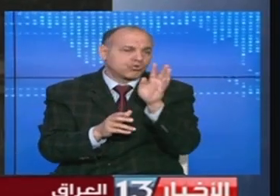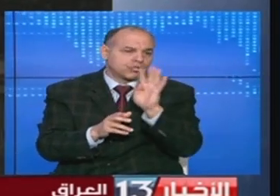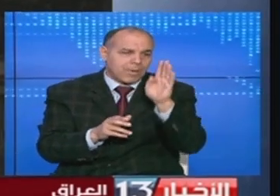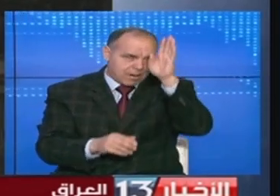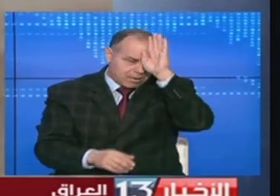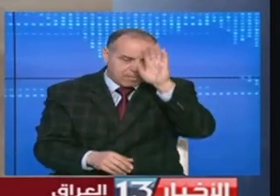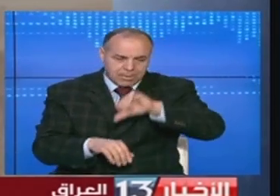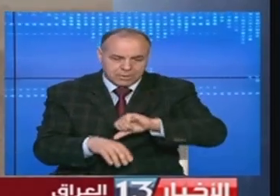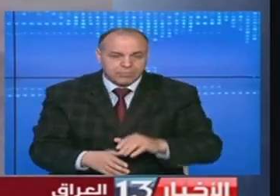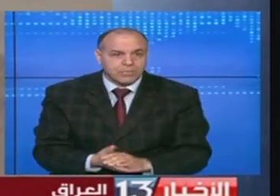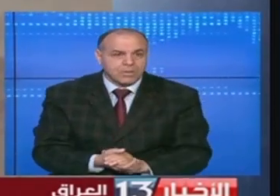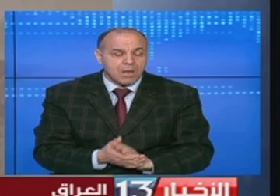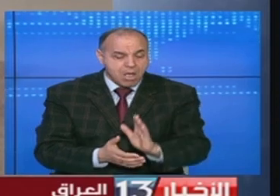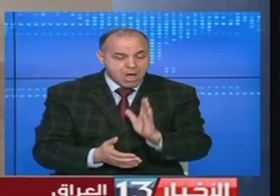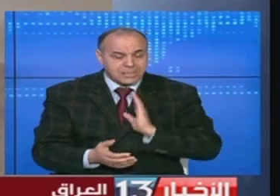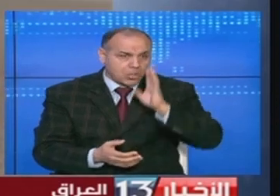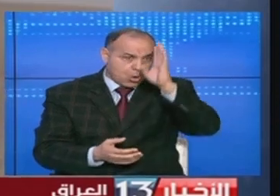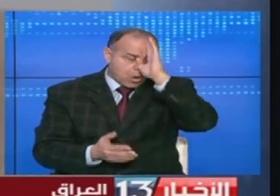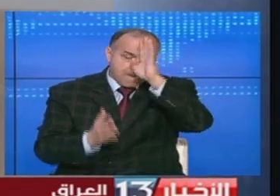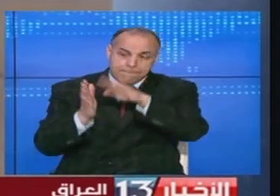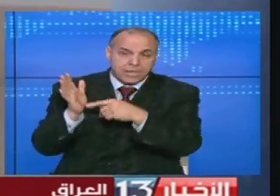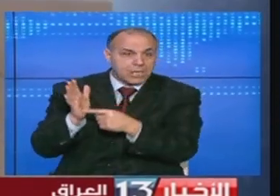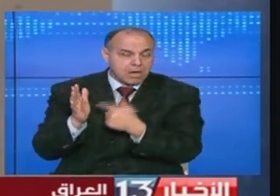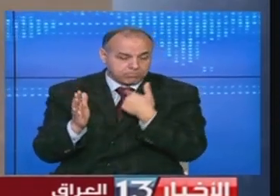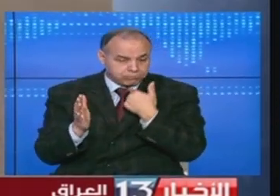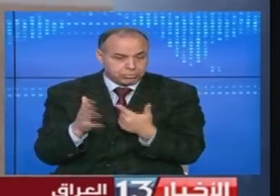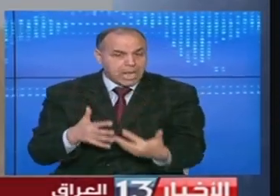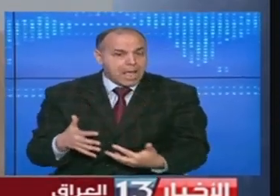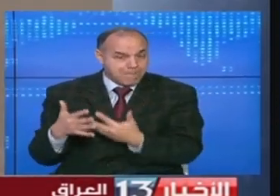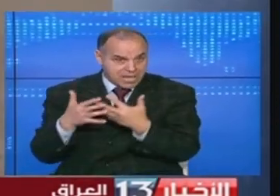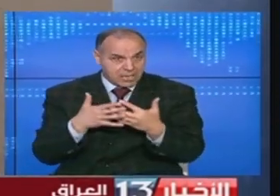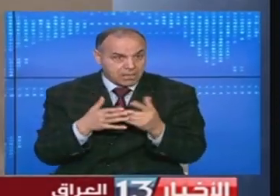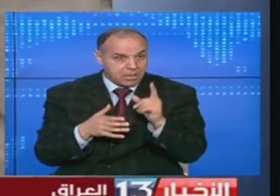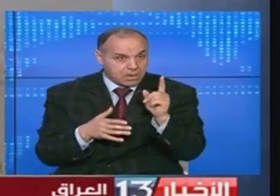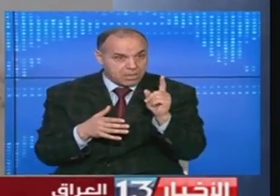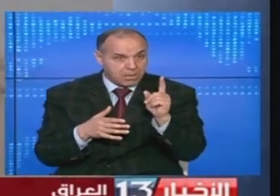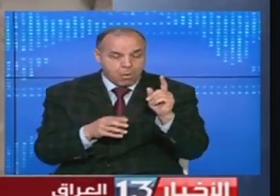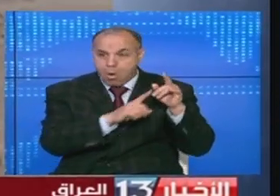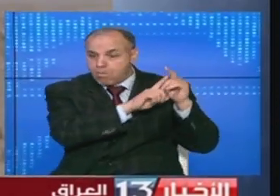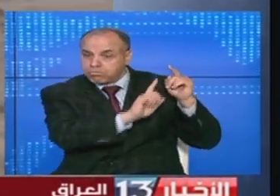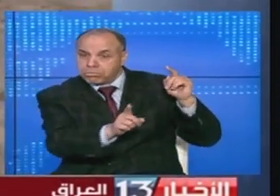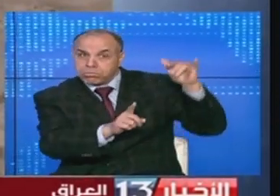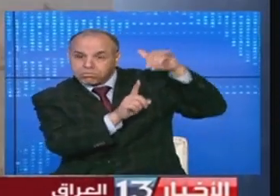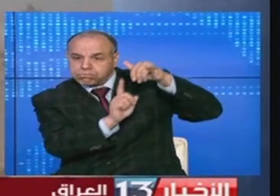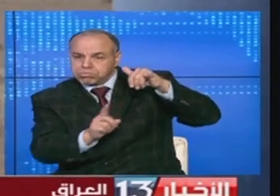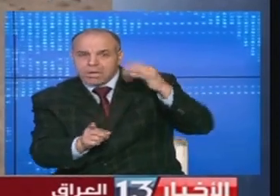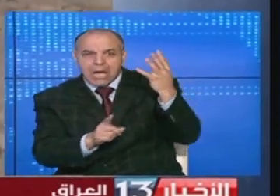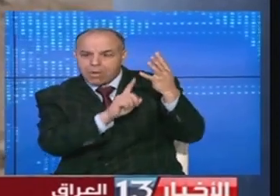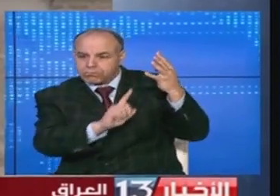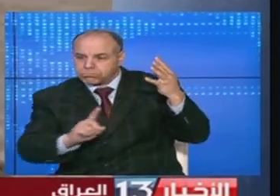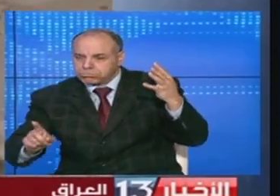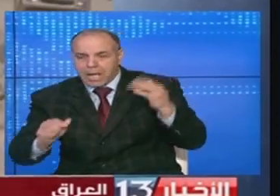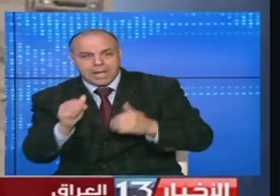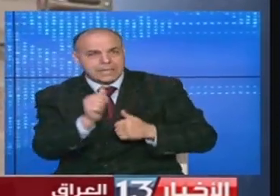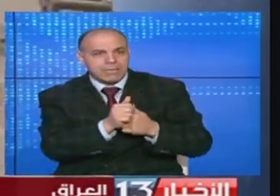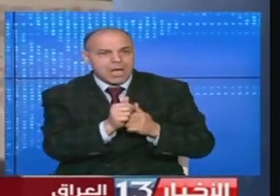بغداد الجيش العراقي وفي بيان له قال ان الولايات المتحده نفذت ضربه جويه على اربعه مواقع تابعه